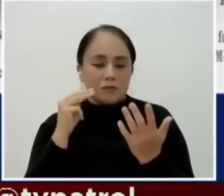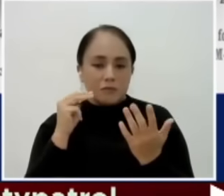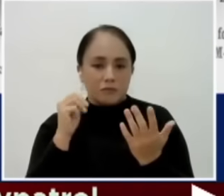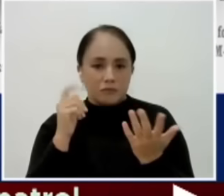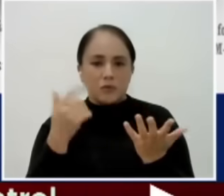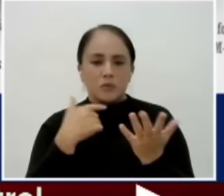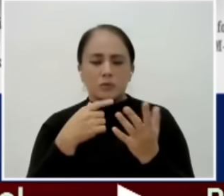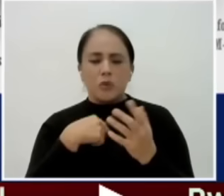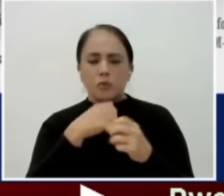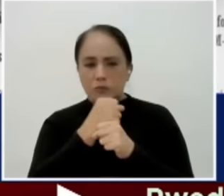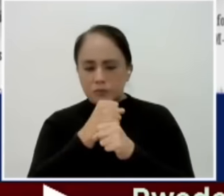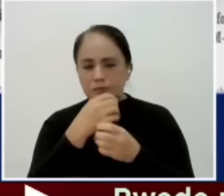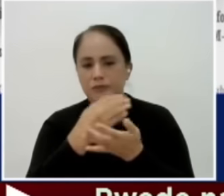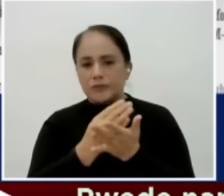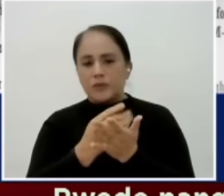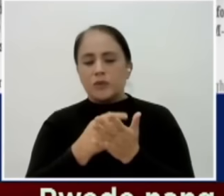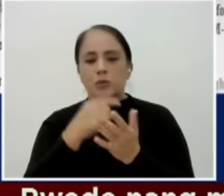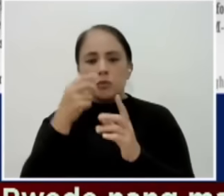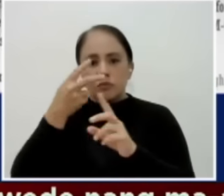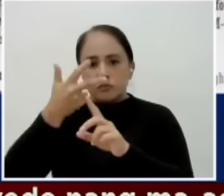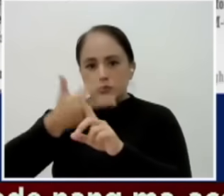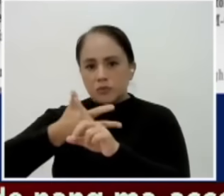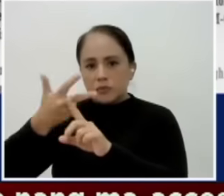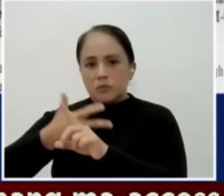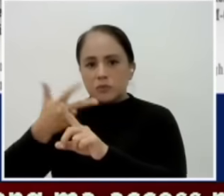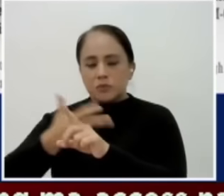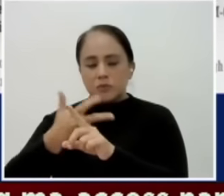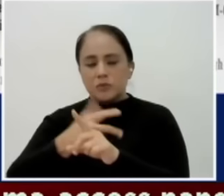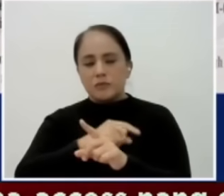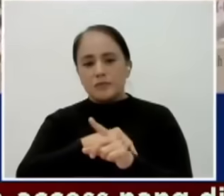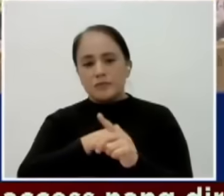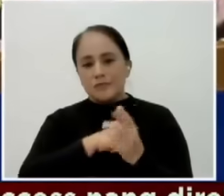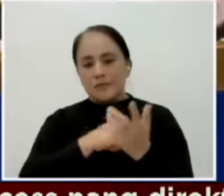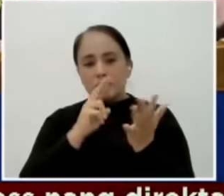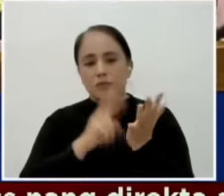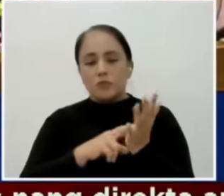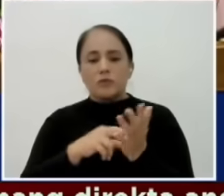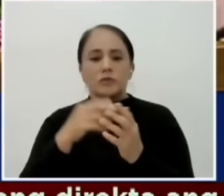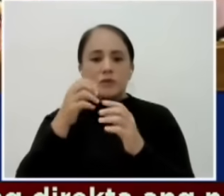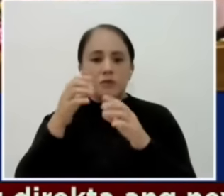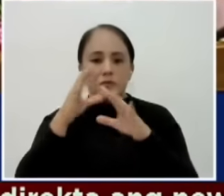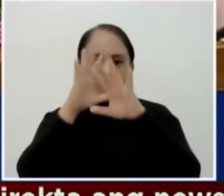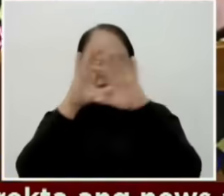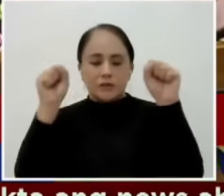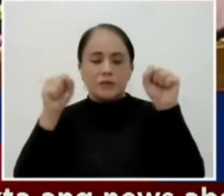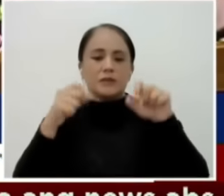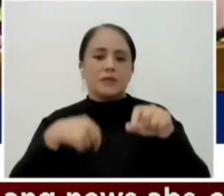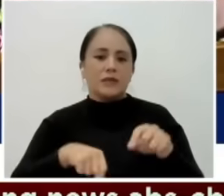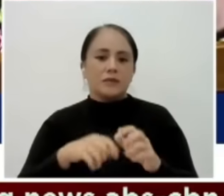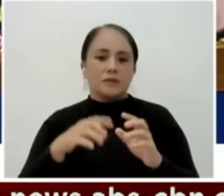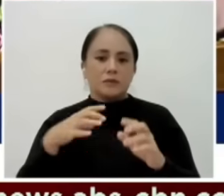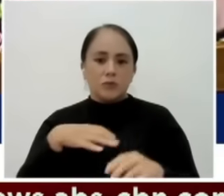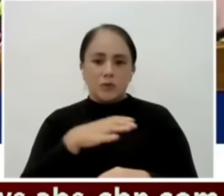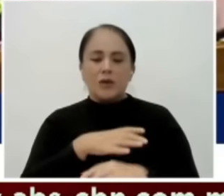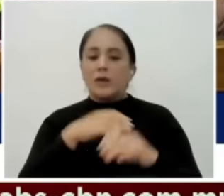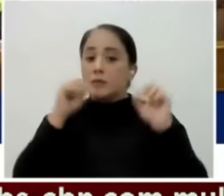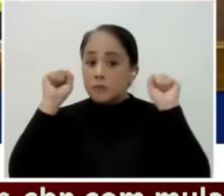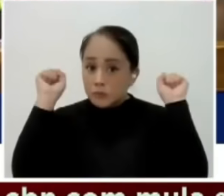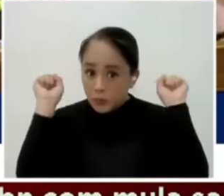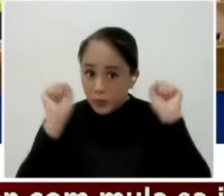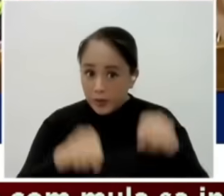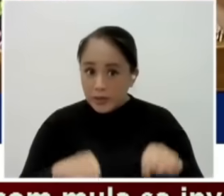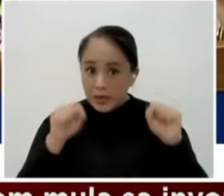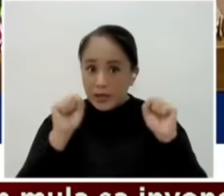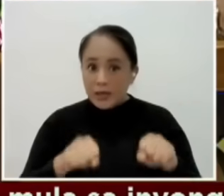na magsumite ng quarterly accomplishment report sa Pangulo at Kongreso. Observation po ito na pwede pa pong